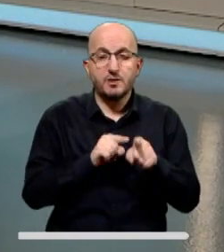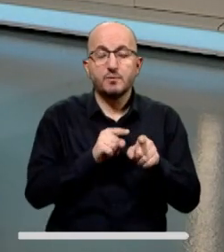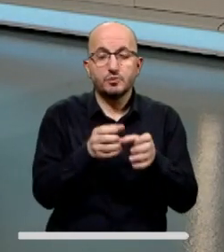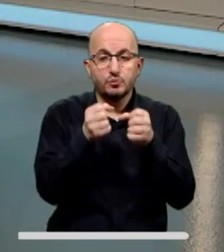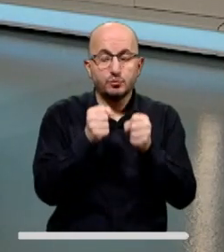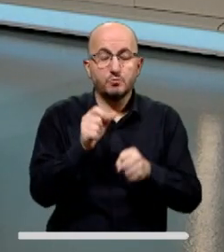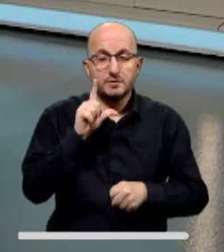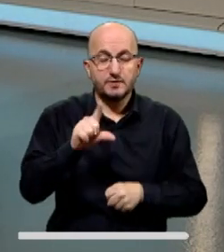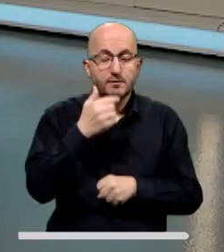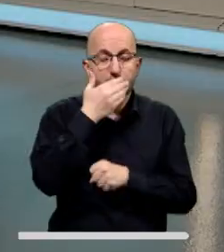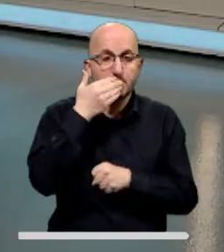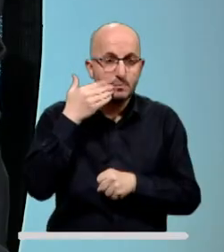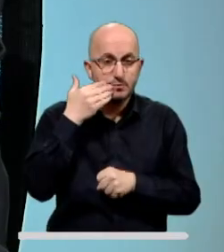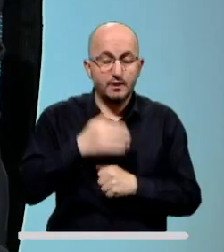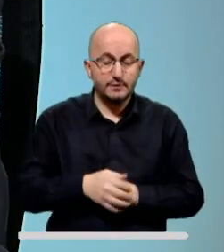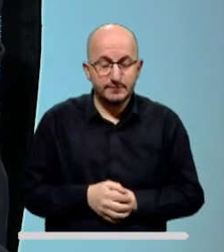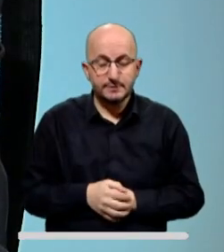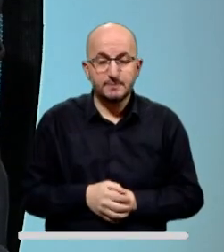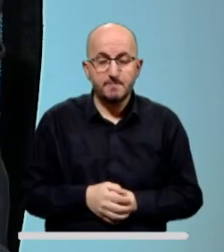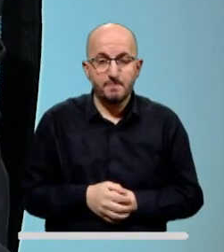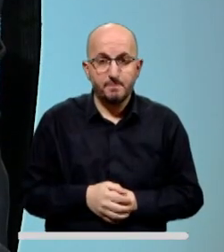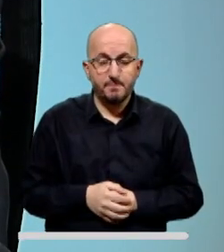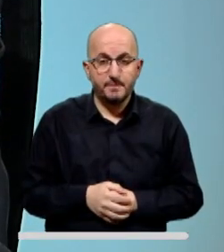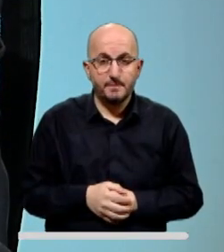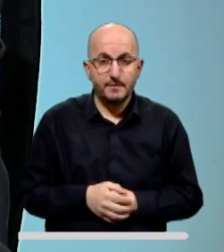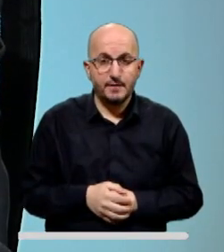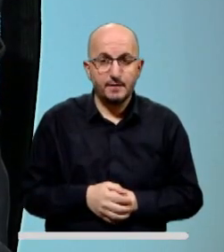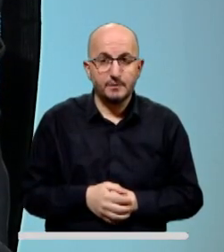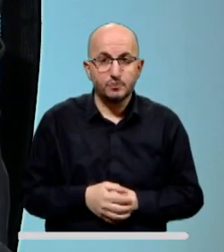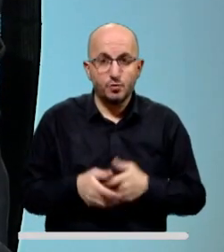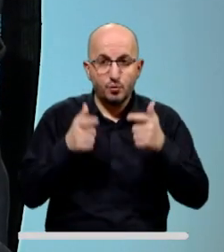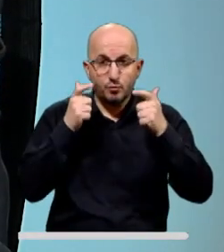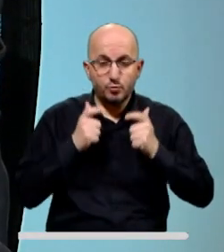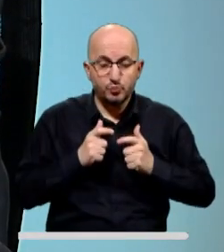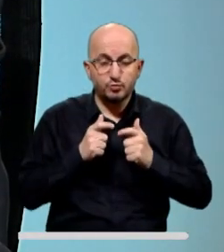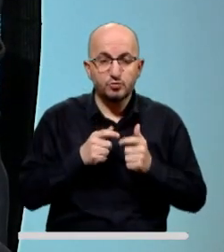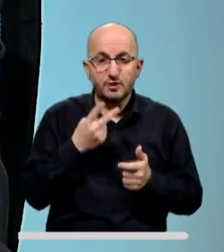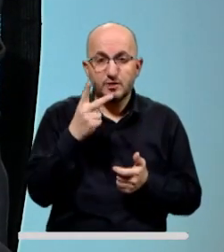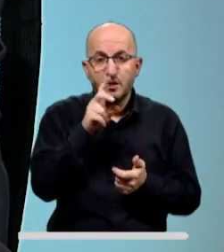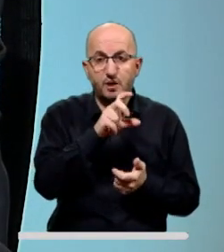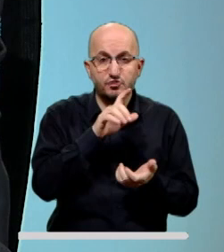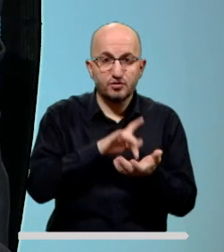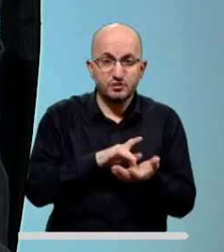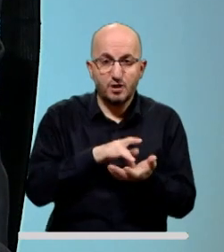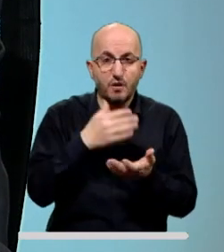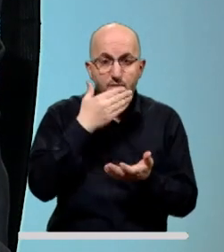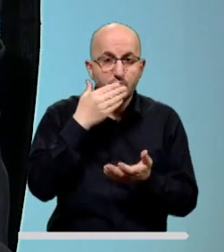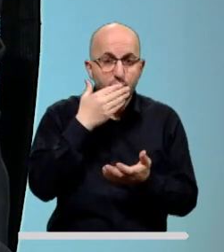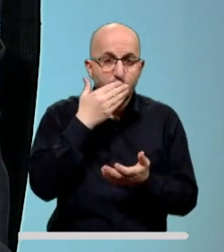tutulması gereken oruçlardır. Hı hı. Bir şekliyle zimmetinde kefaret borcu olan